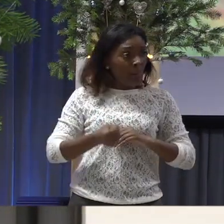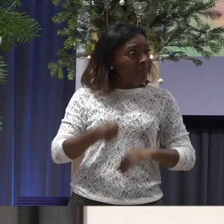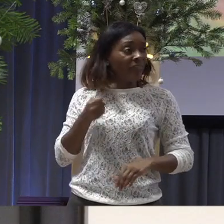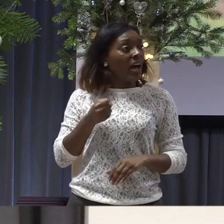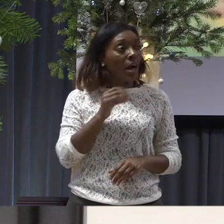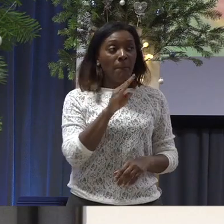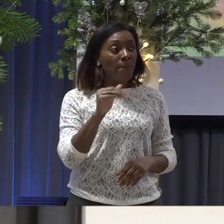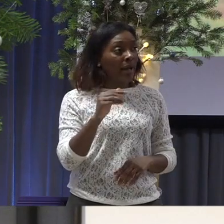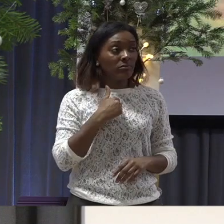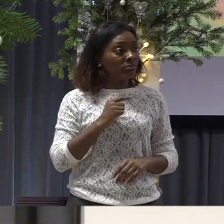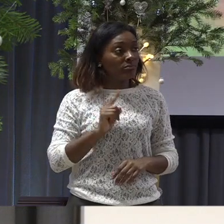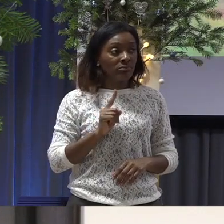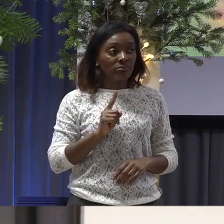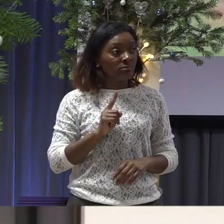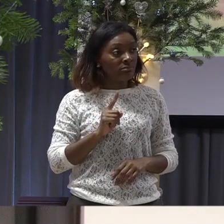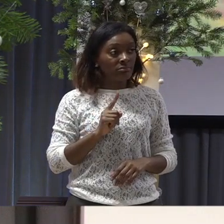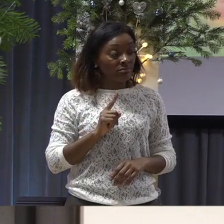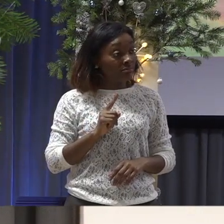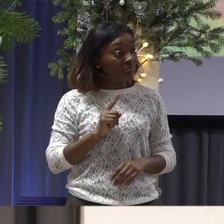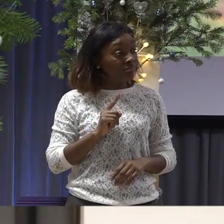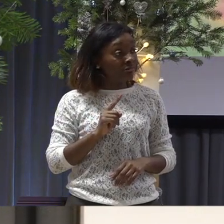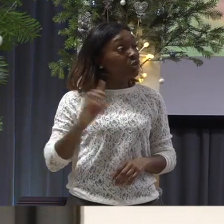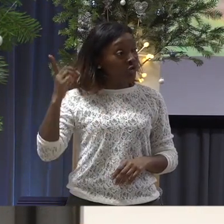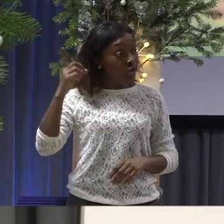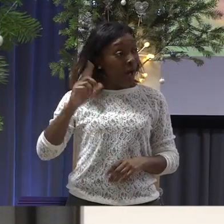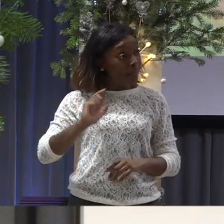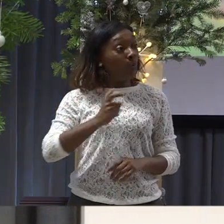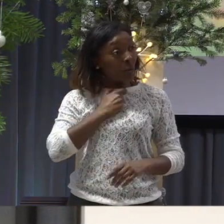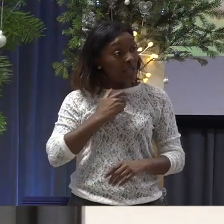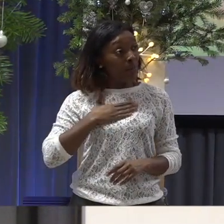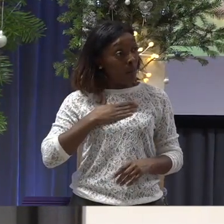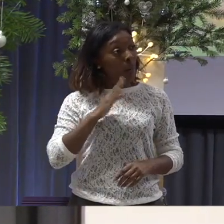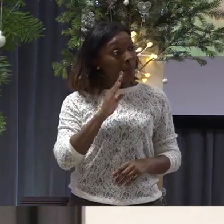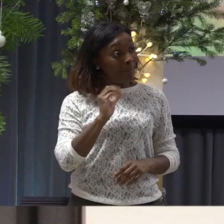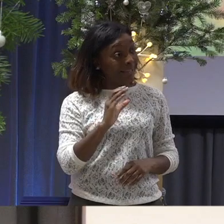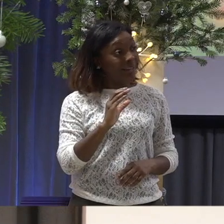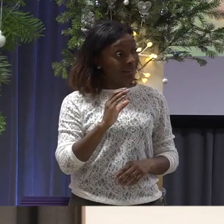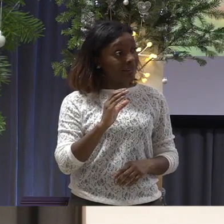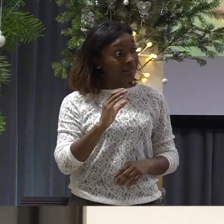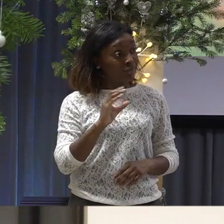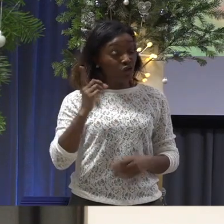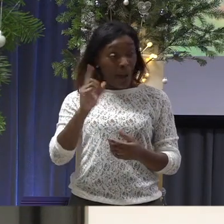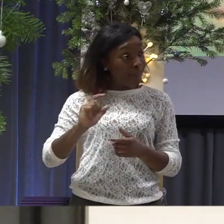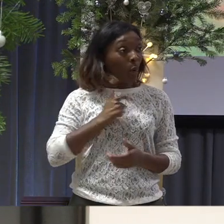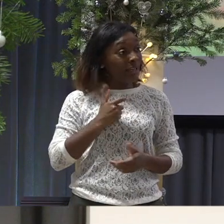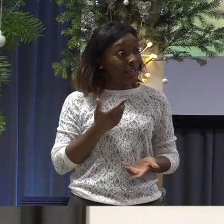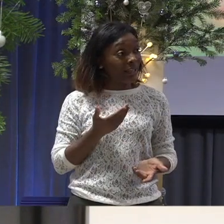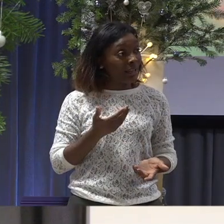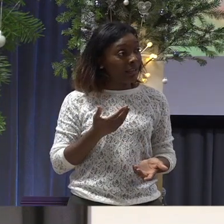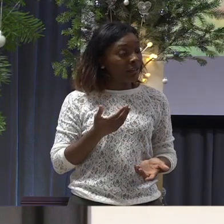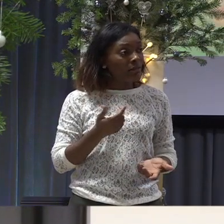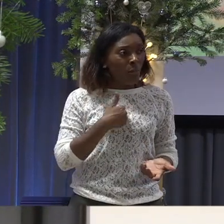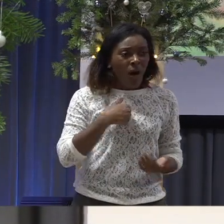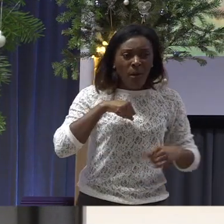Ça peut vous paraître rigolo, mais il a bloqué mon bac. Les gens que j'aidais, pour lesquels